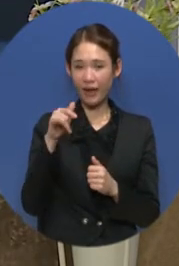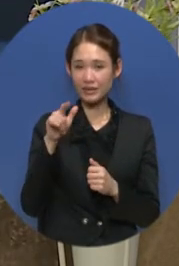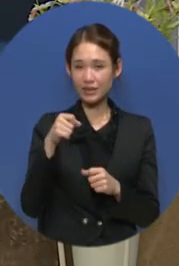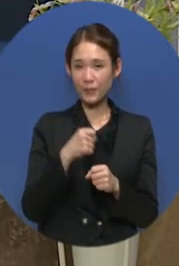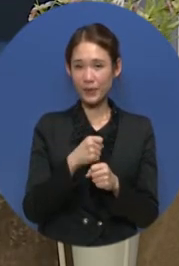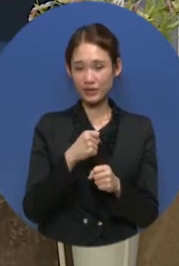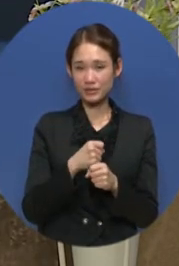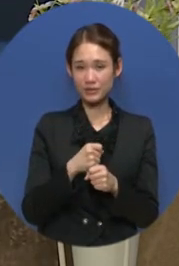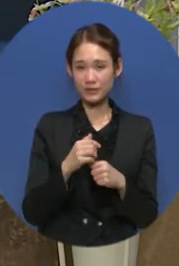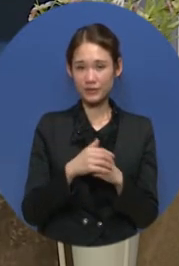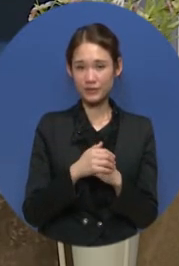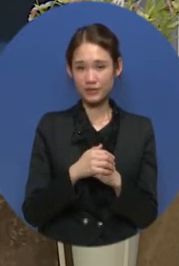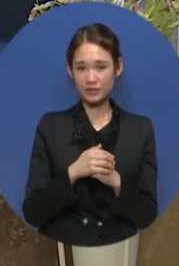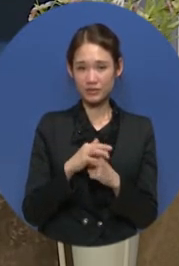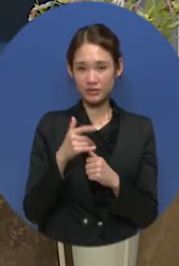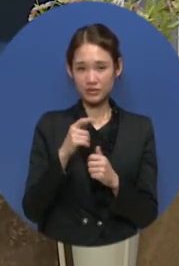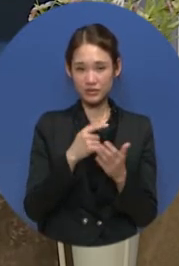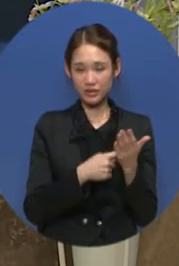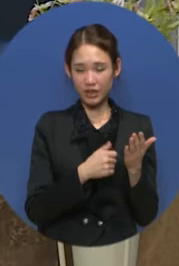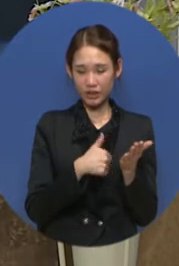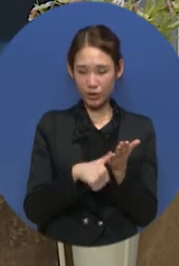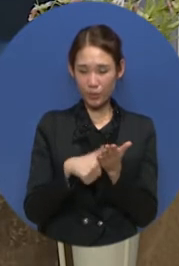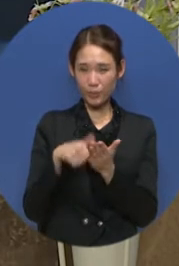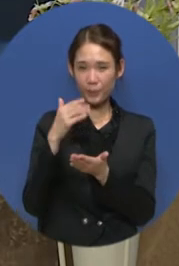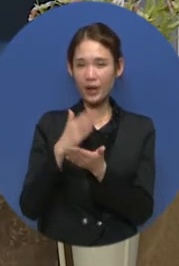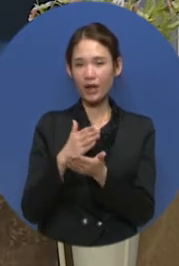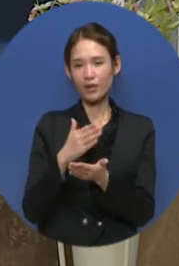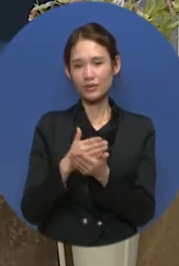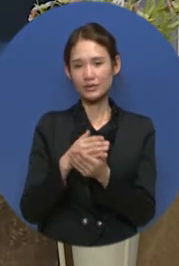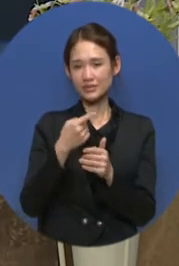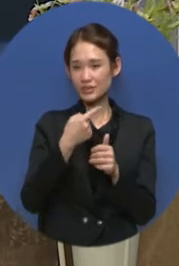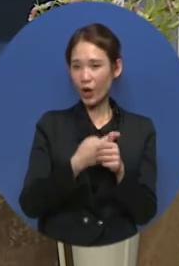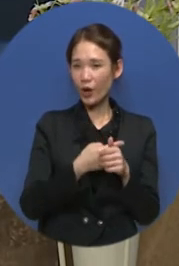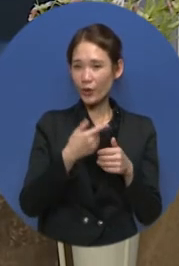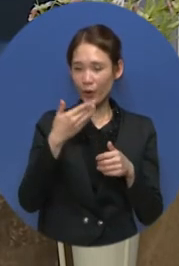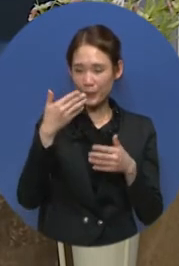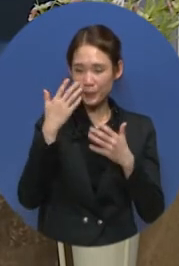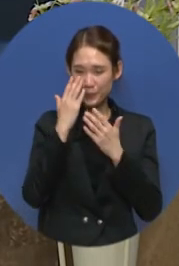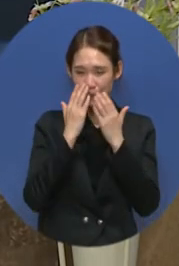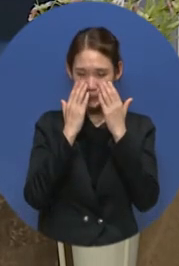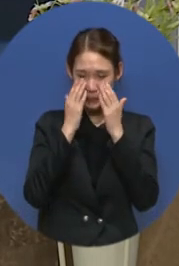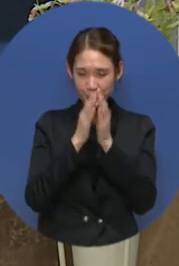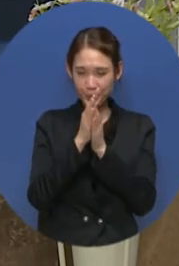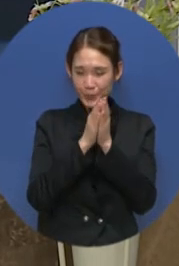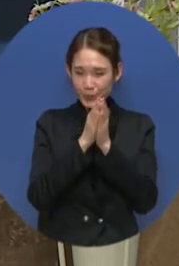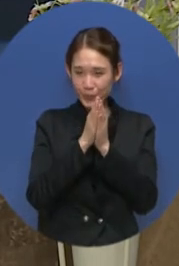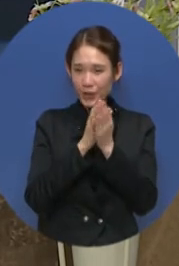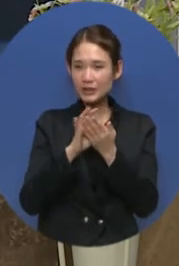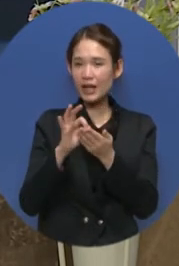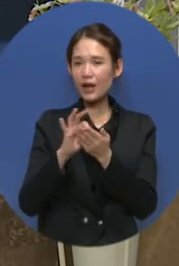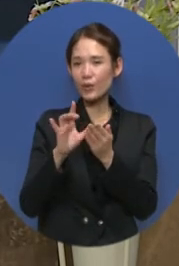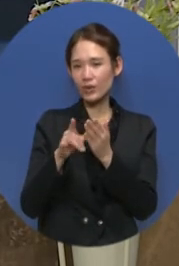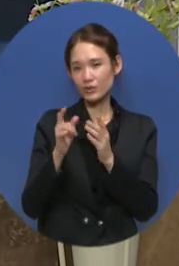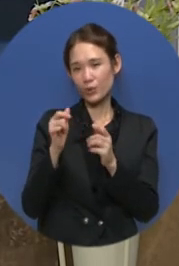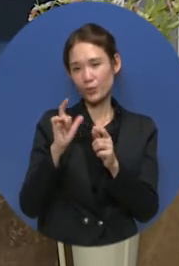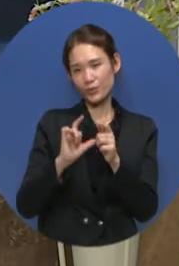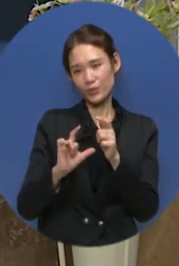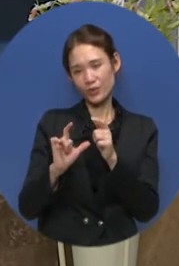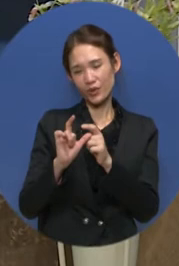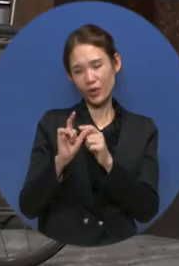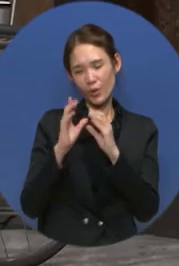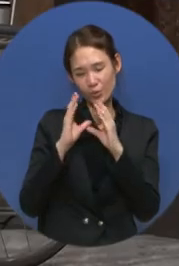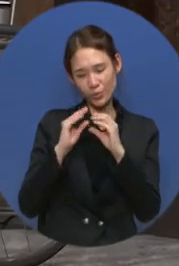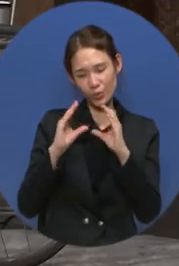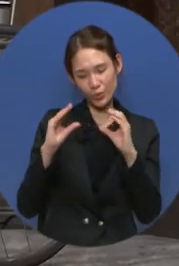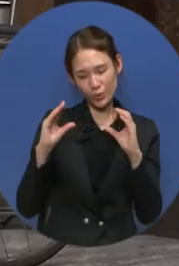액체로 된 그 세정제 그 제품보다는 예. 천연 비누로 썼을 때 훨씬 피부가